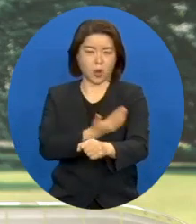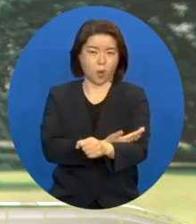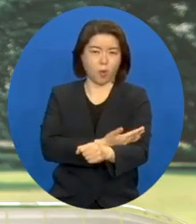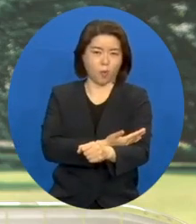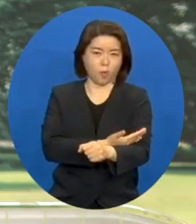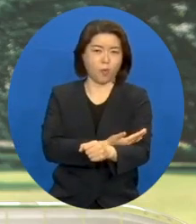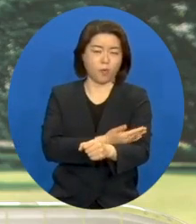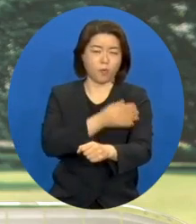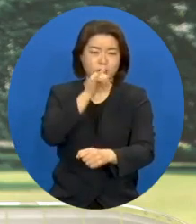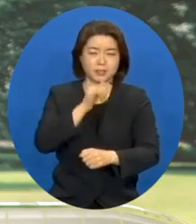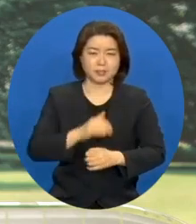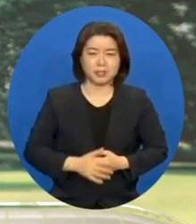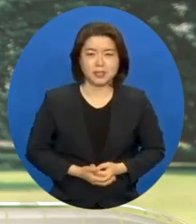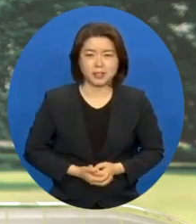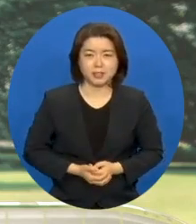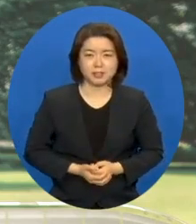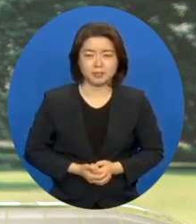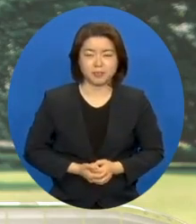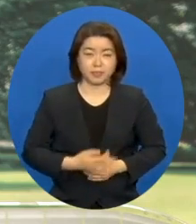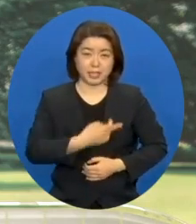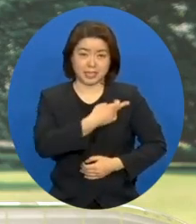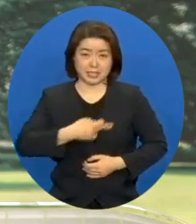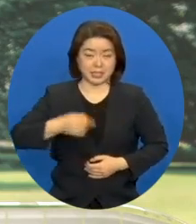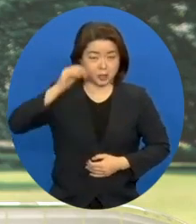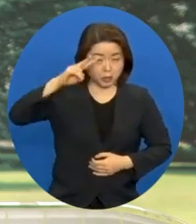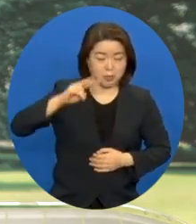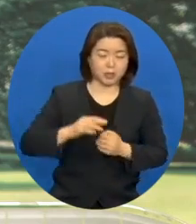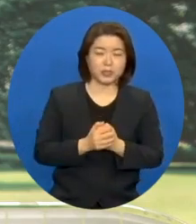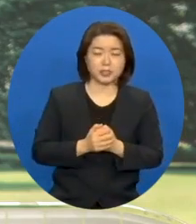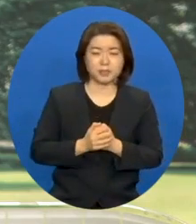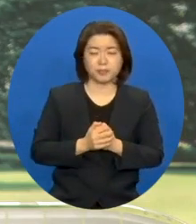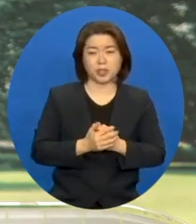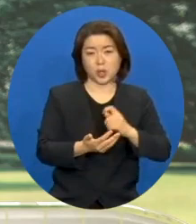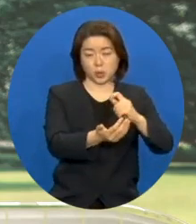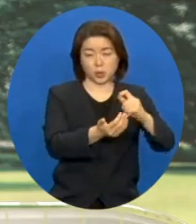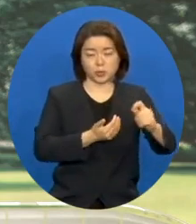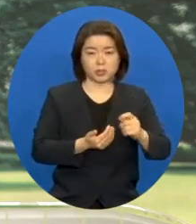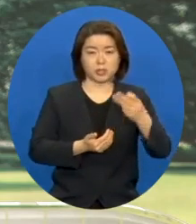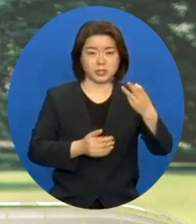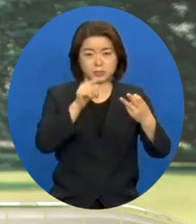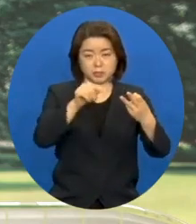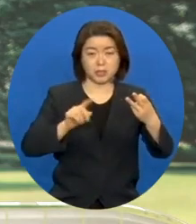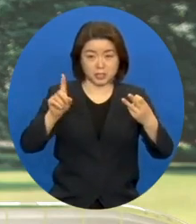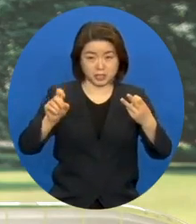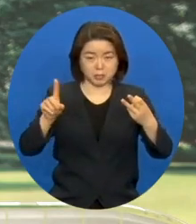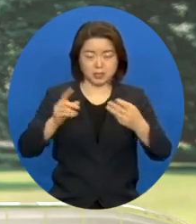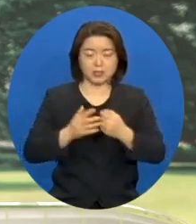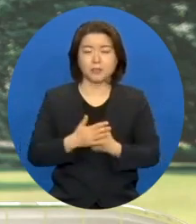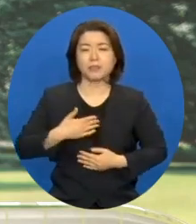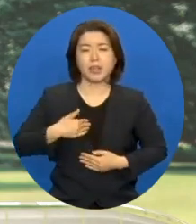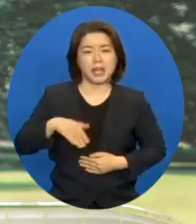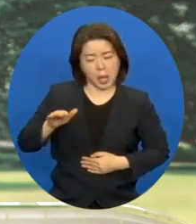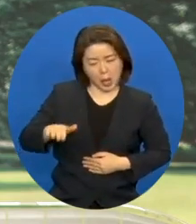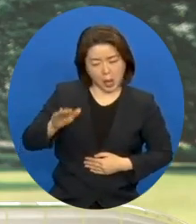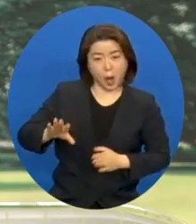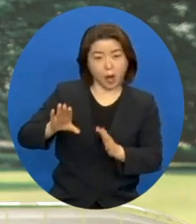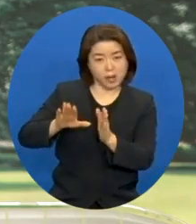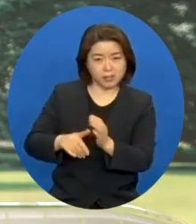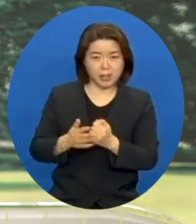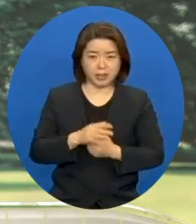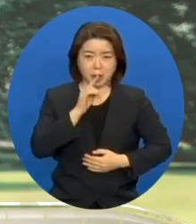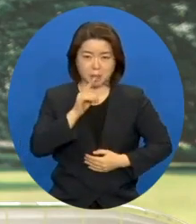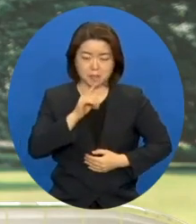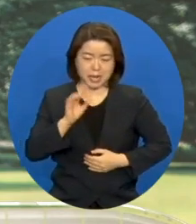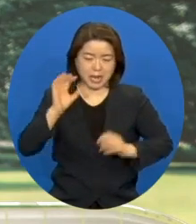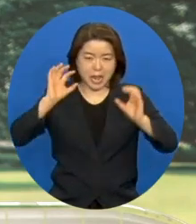말합니다. 사도 바울이 고린도전서 13장 11절에서 내가 어렸을 때에는 말하는 것이